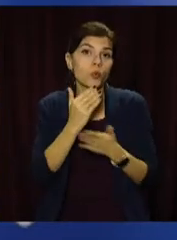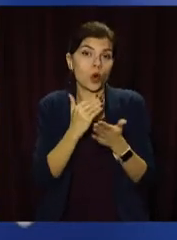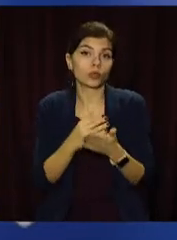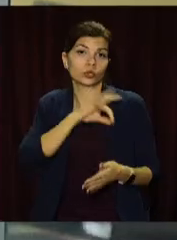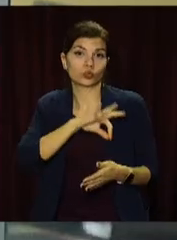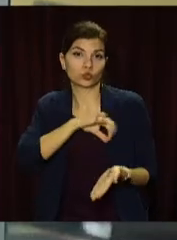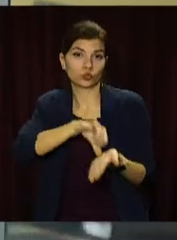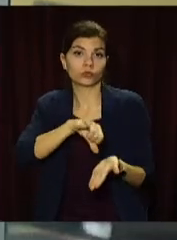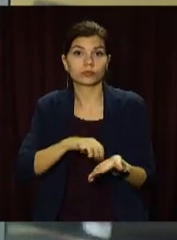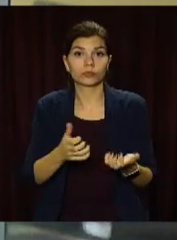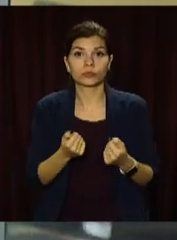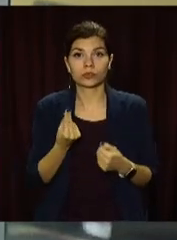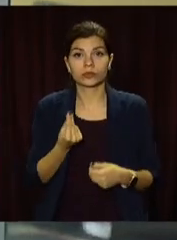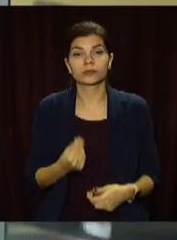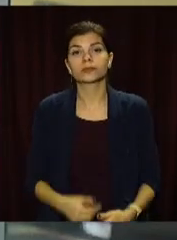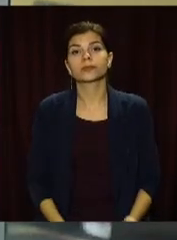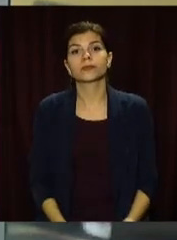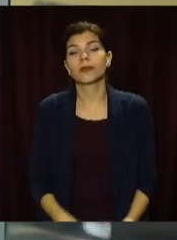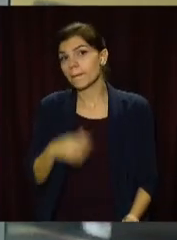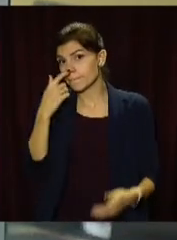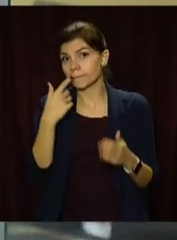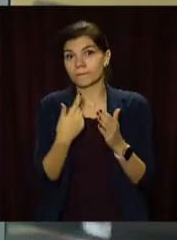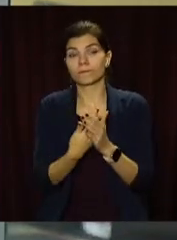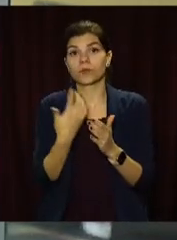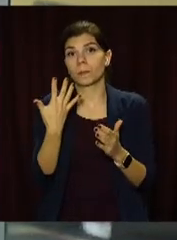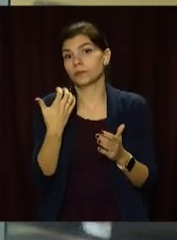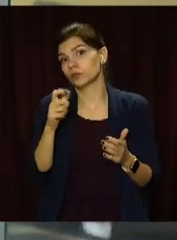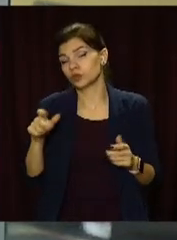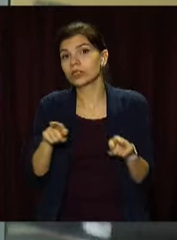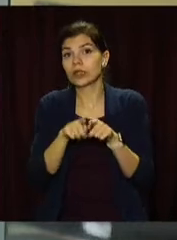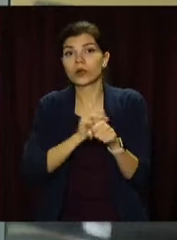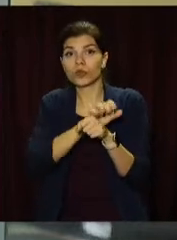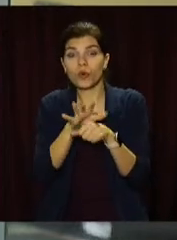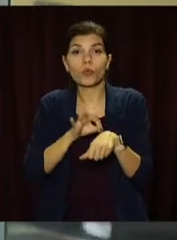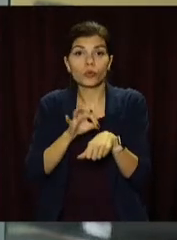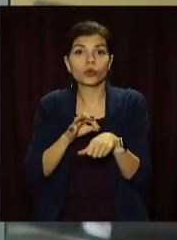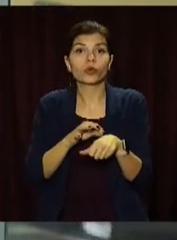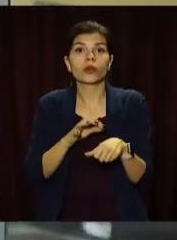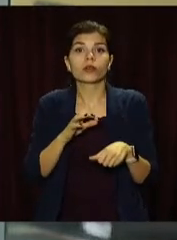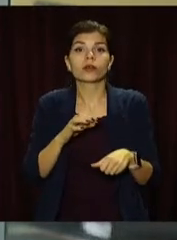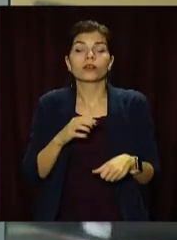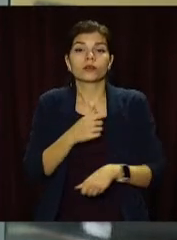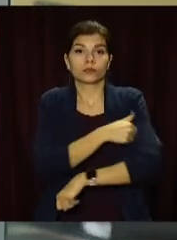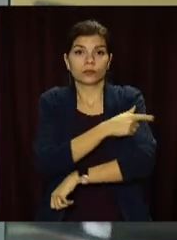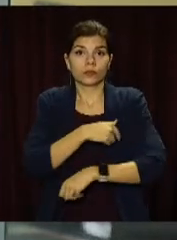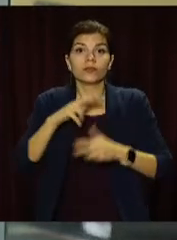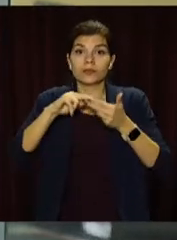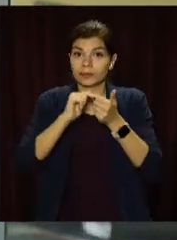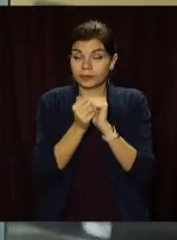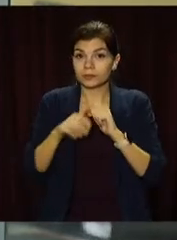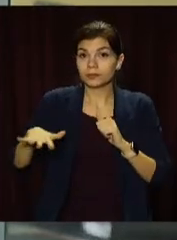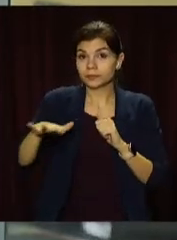програмою. Майже півсотні. Стільки пацієнтів із коронавірусом лікуються в 7-й лікарні Кам'янського.